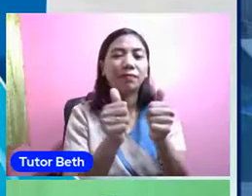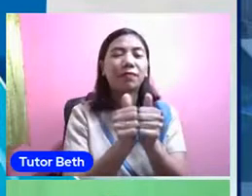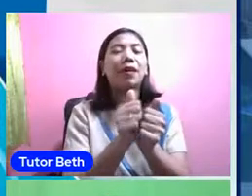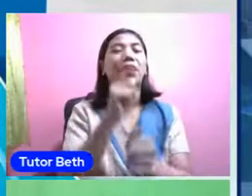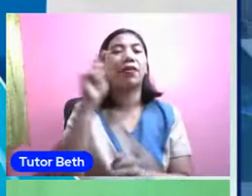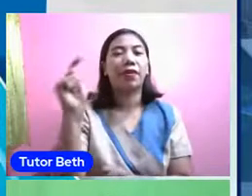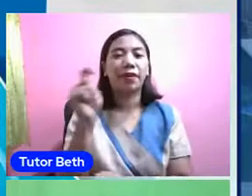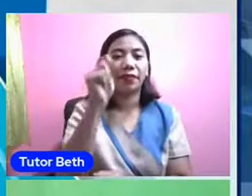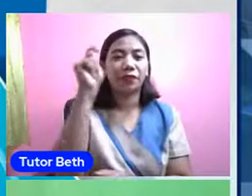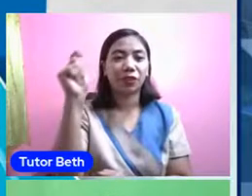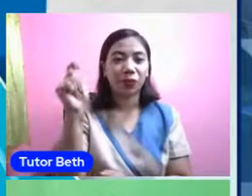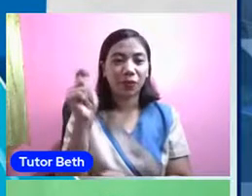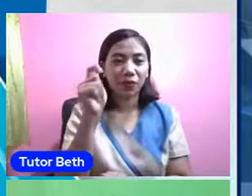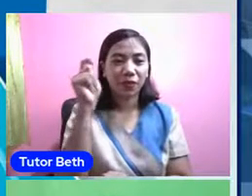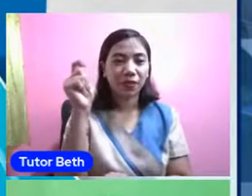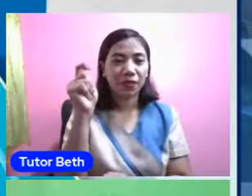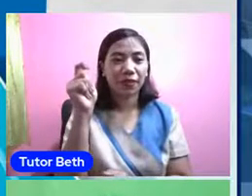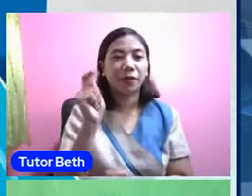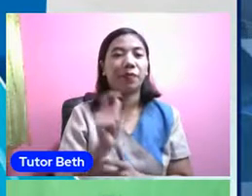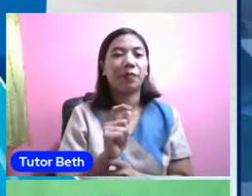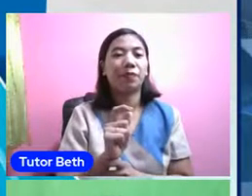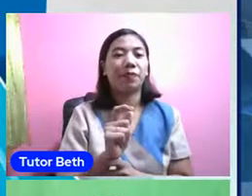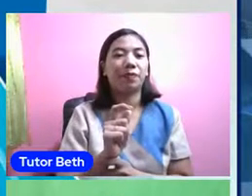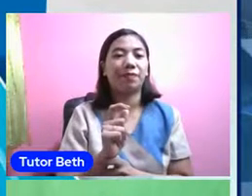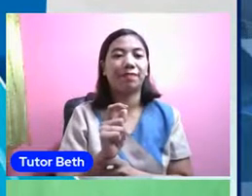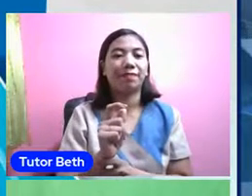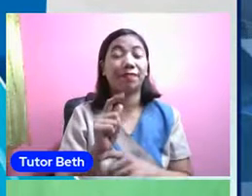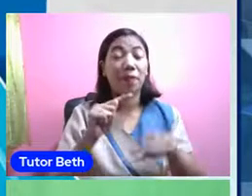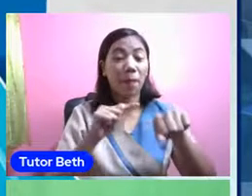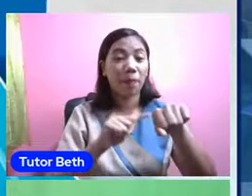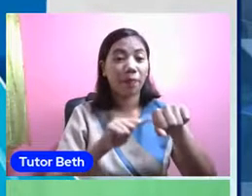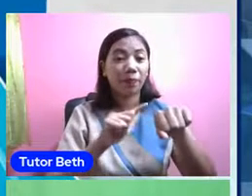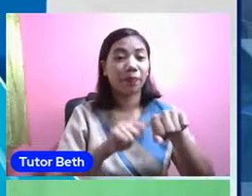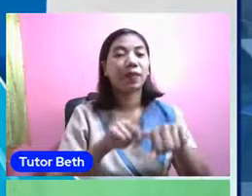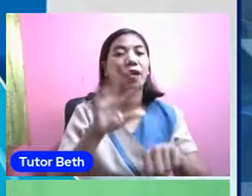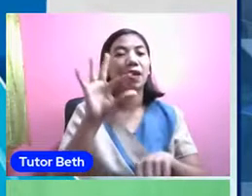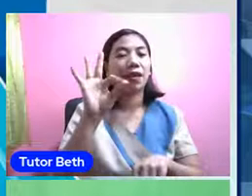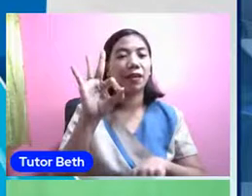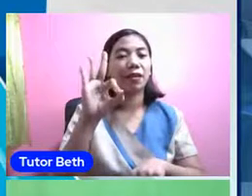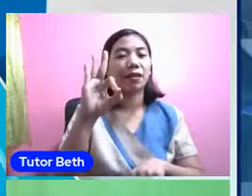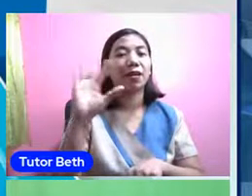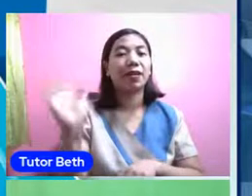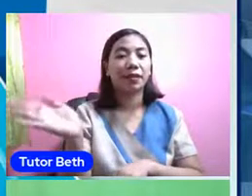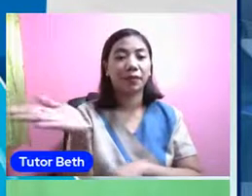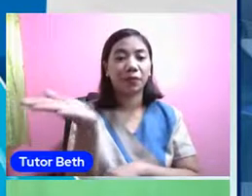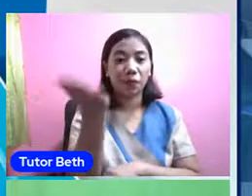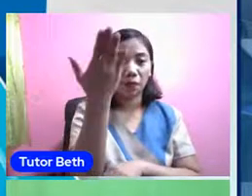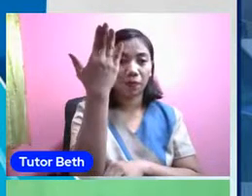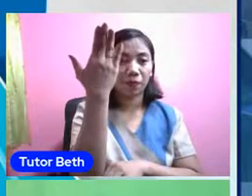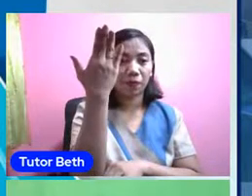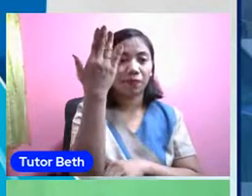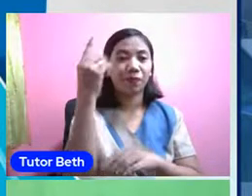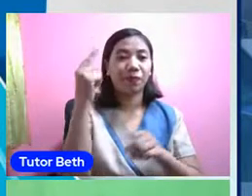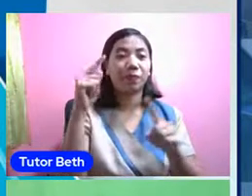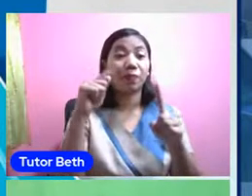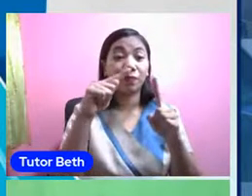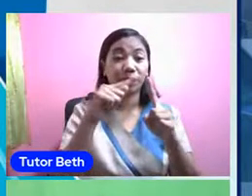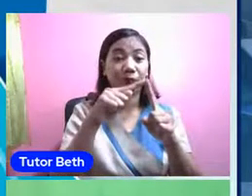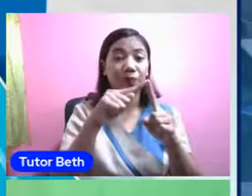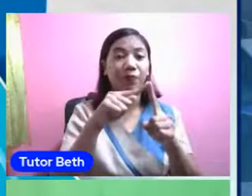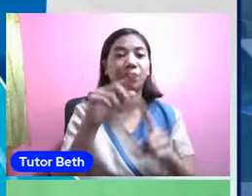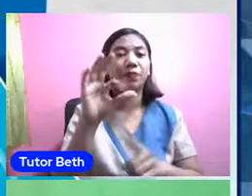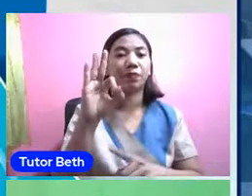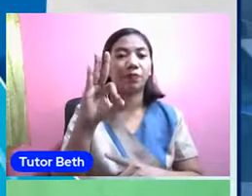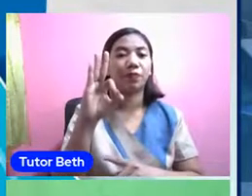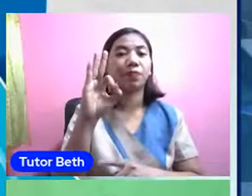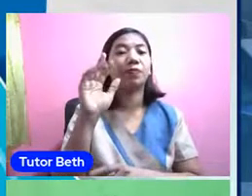sa oras na alas 9 ng umaga hanggang alas 9